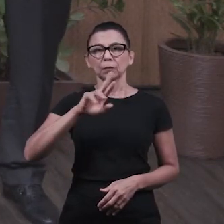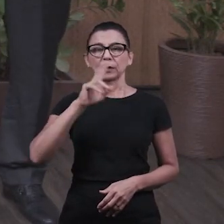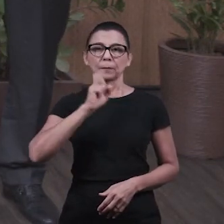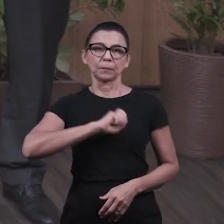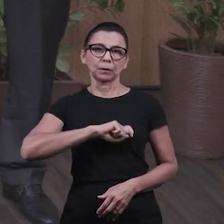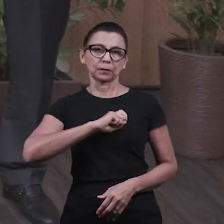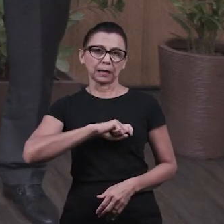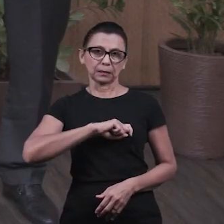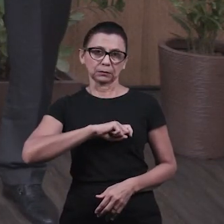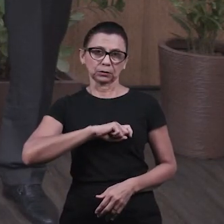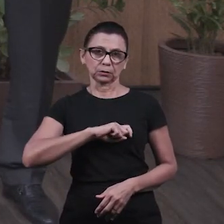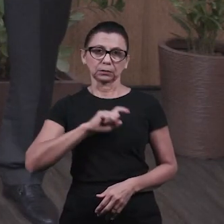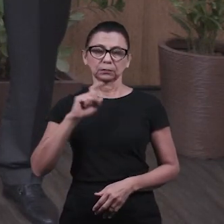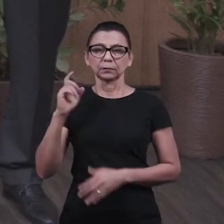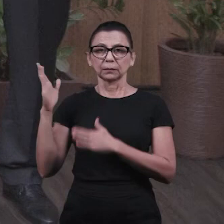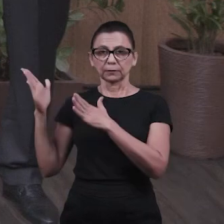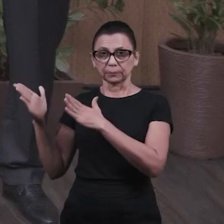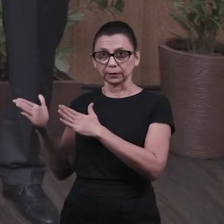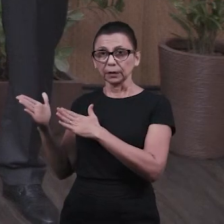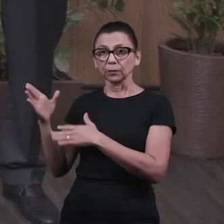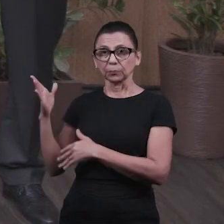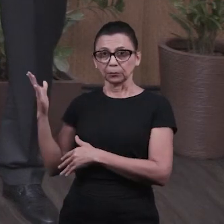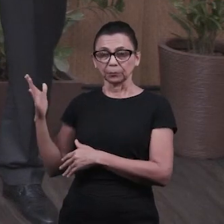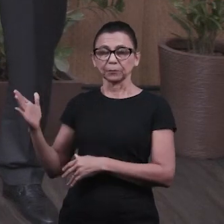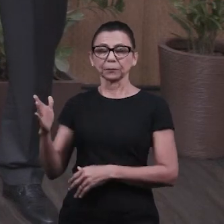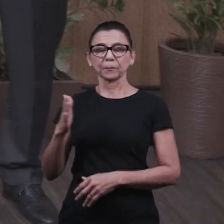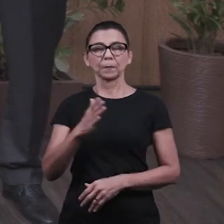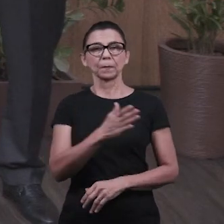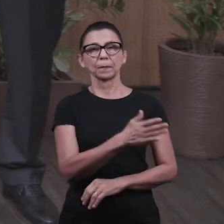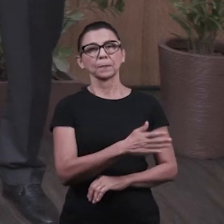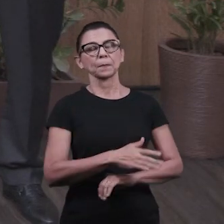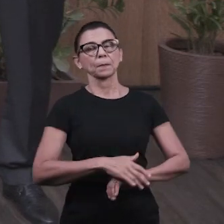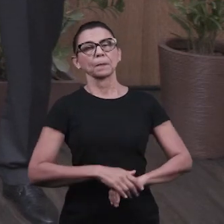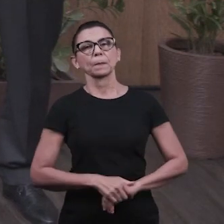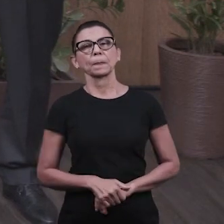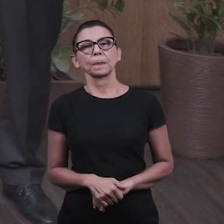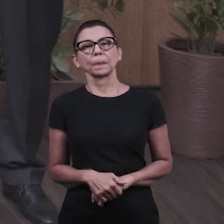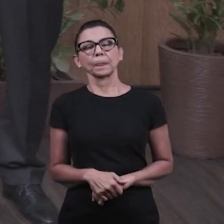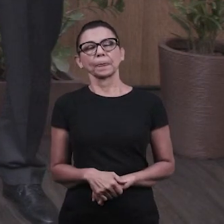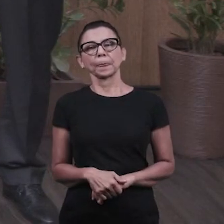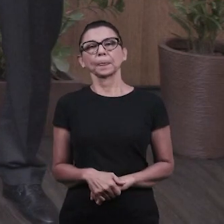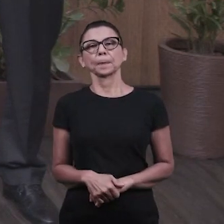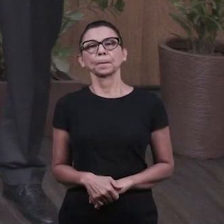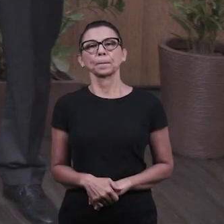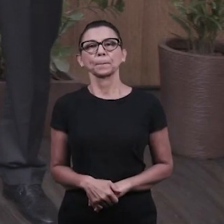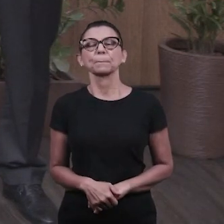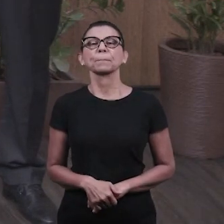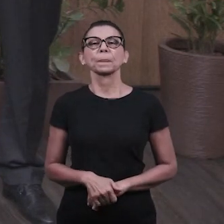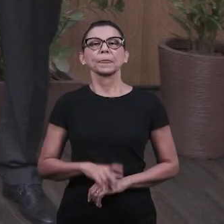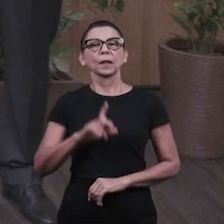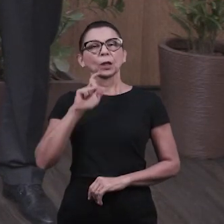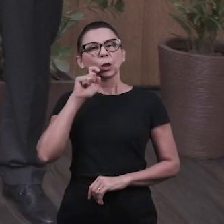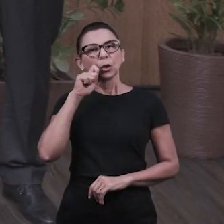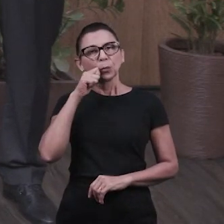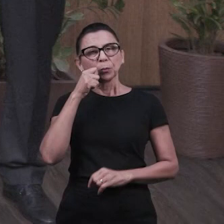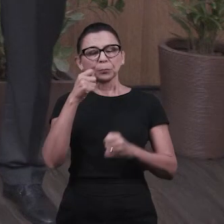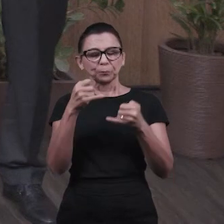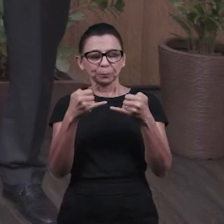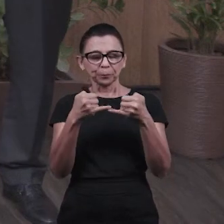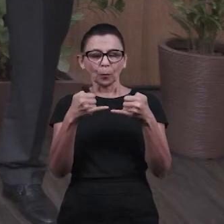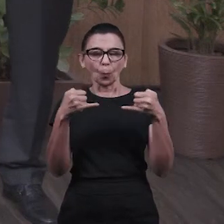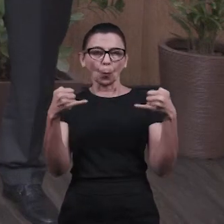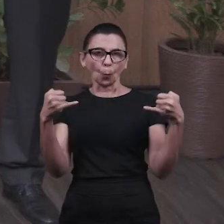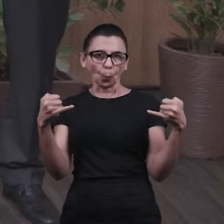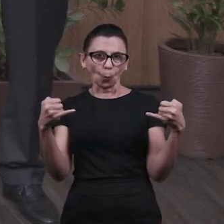Jésus, elle se nourrit de pain sans levain. Le pain sans levain de la sincérité, qui est